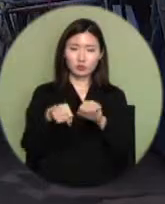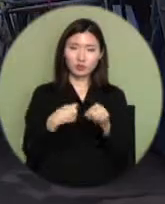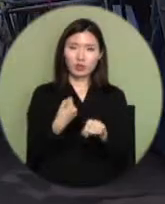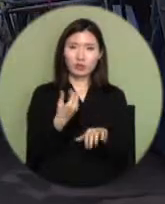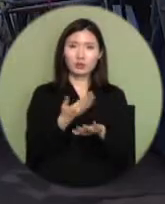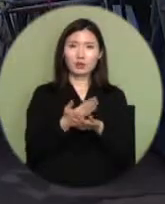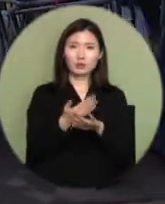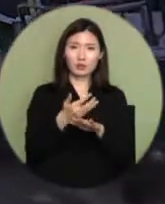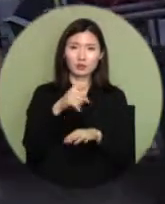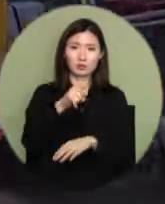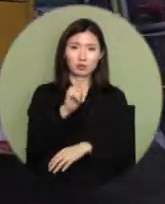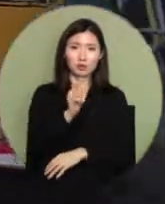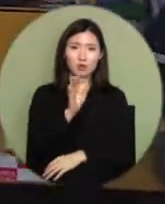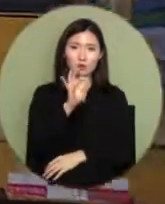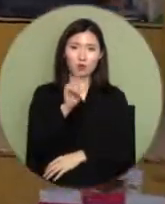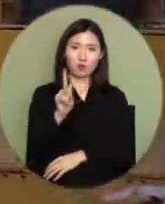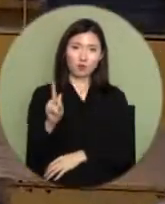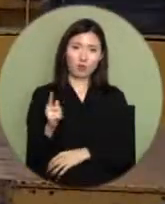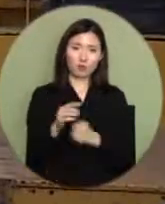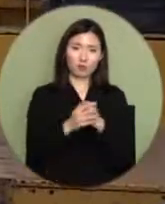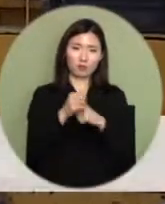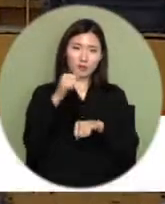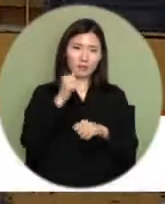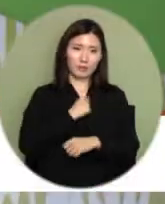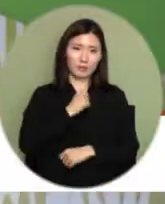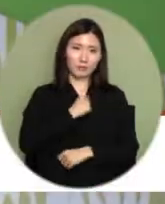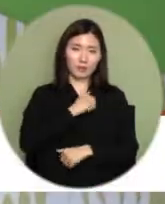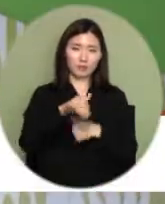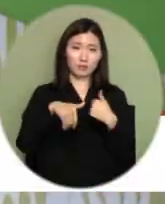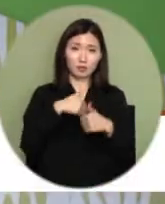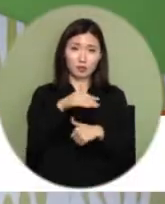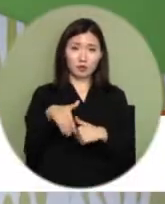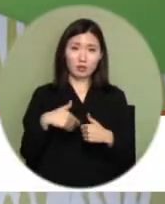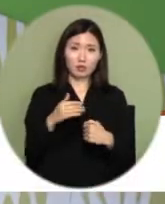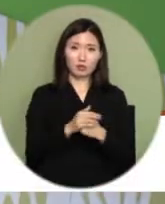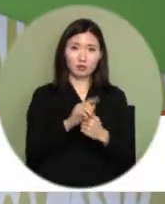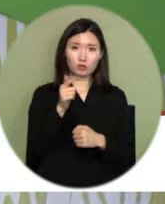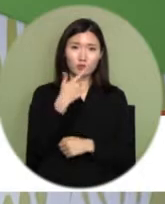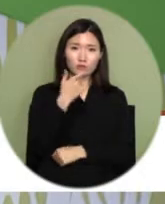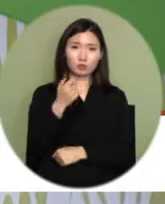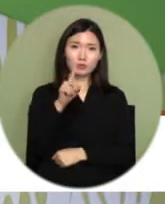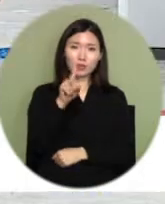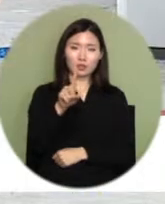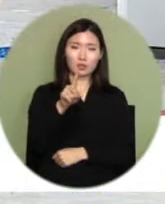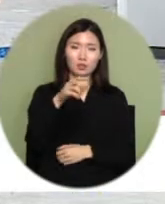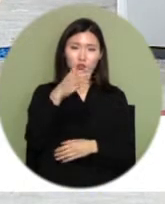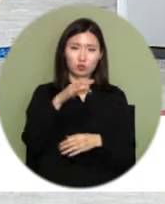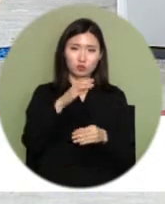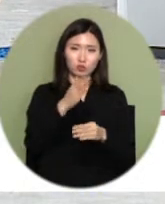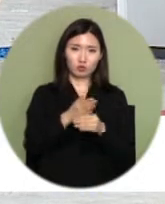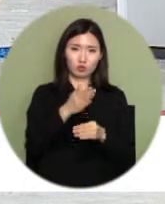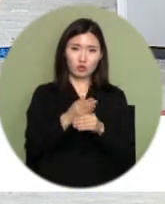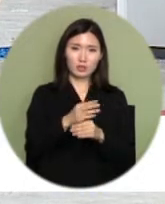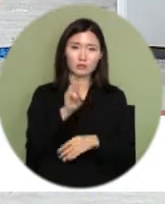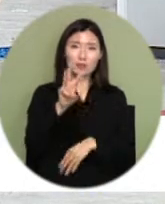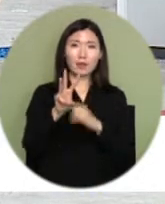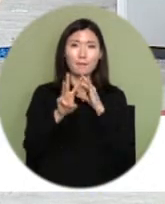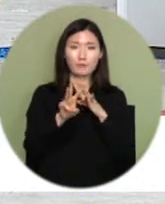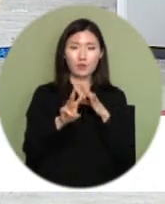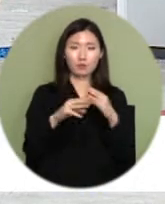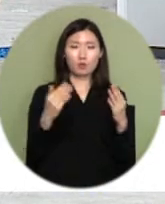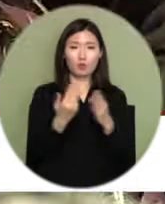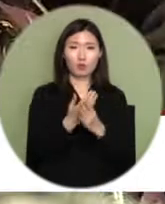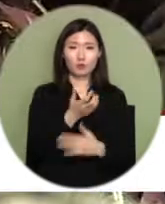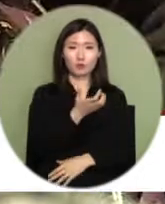청과 직판의 경우 다소 답답한 진행 상황을 보이고 있습니다. 현재 661개 점포 중 3개 점포만이 이전을 완료한